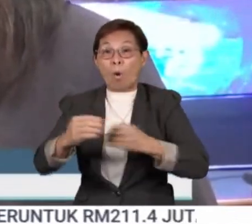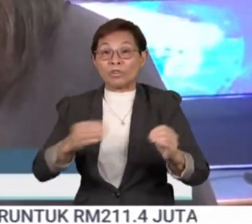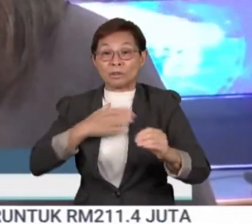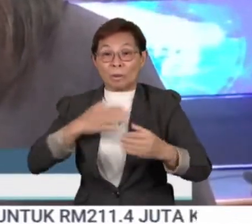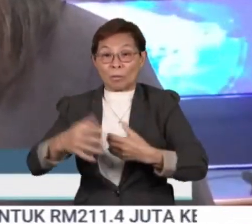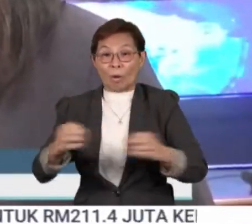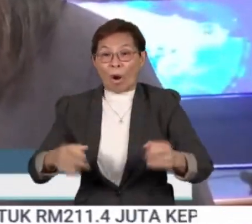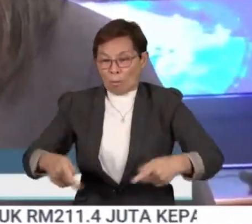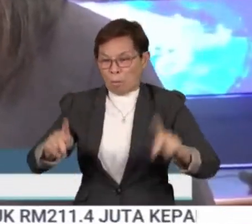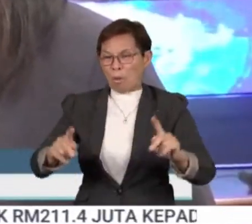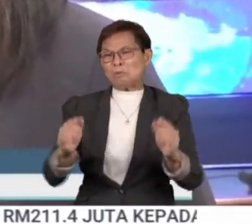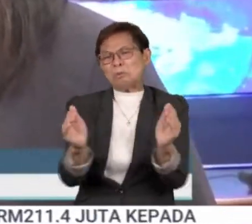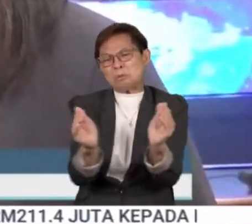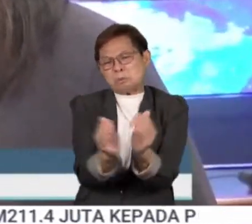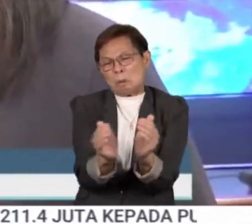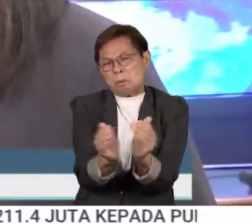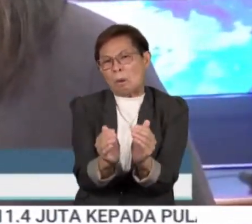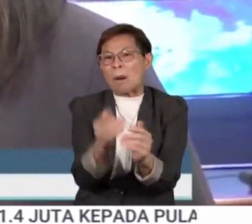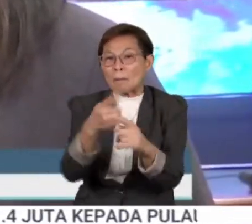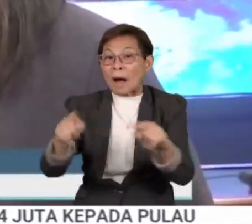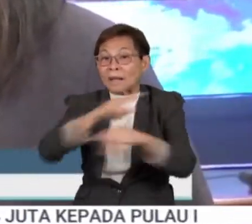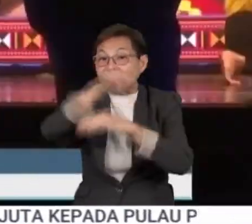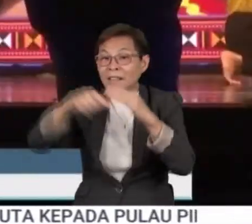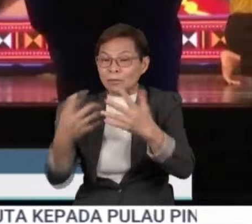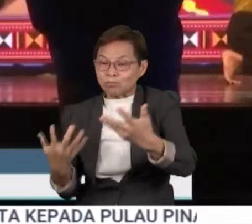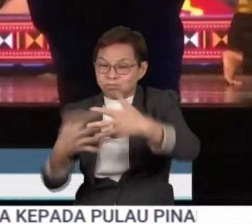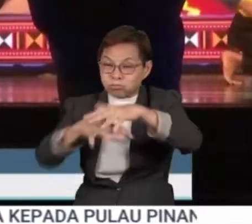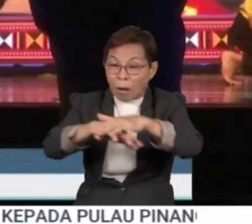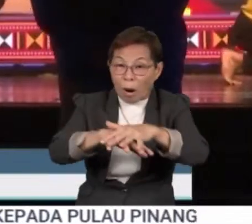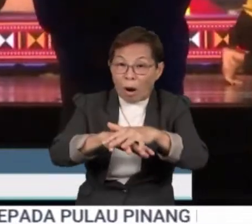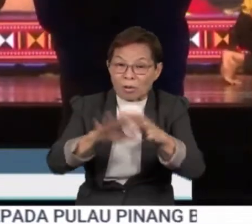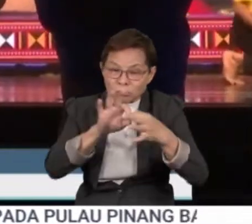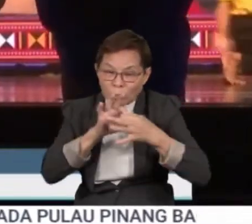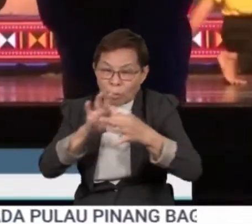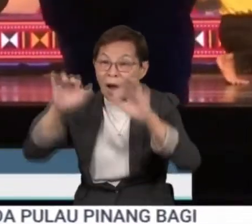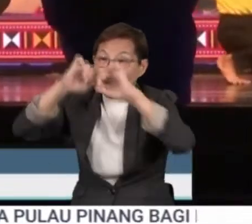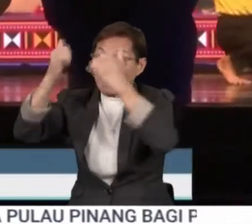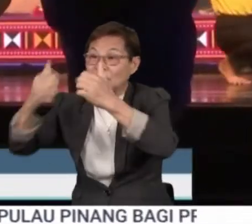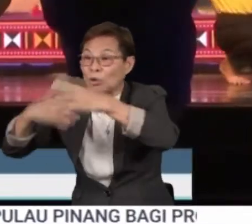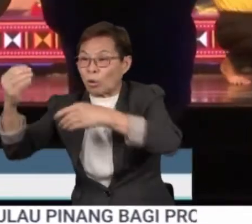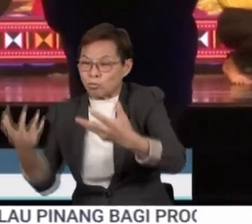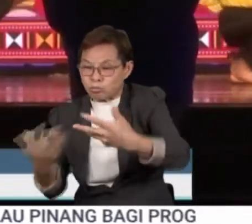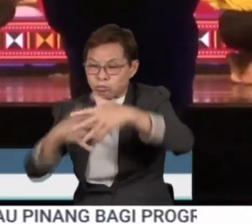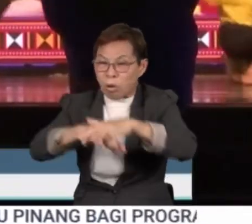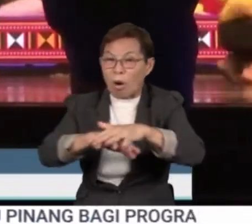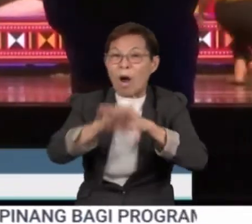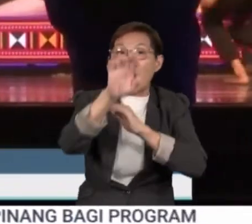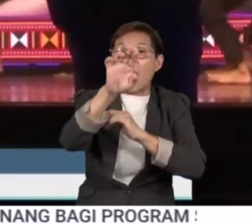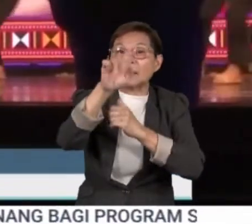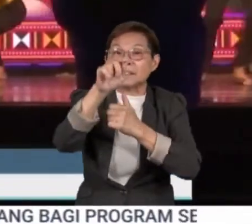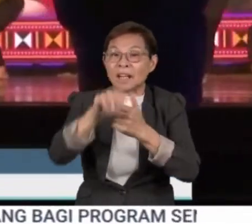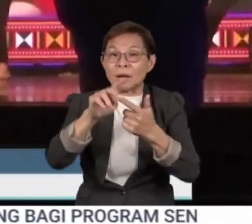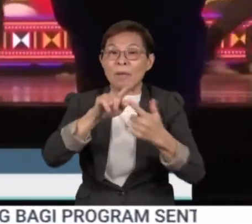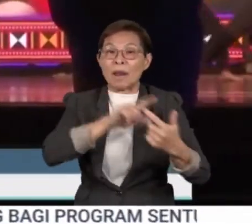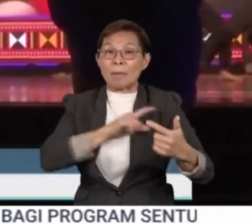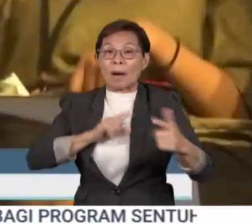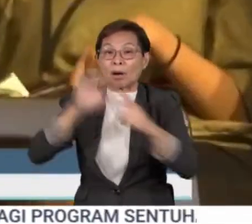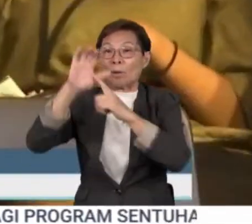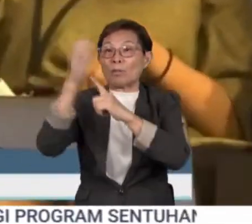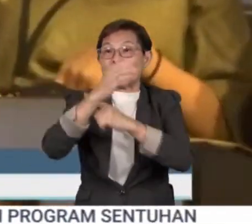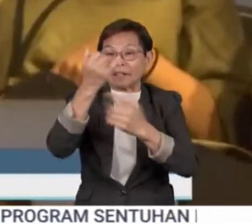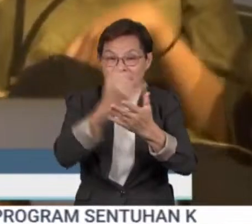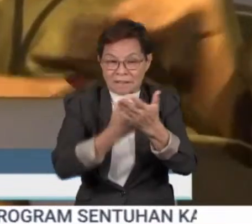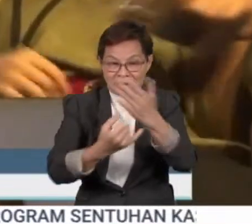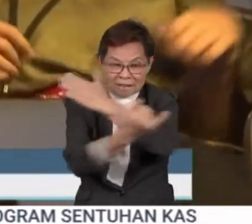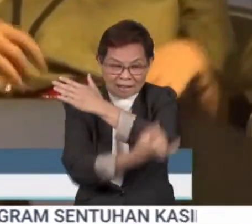mungkin peluang itu tidak luas, tetapi apabila kita bergabung membuat kerjasama dengan agensi luar seperti RTM, Lembaga Kebudayaan Negeri